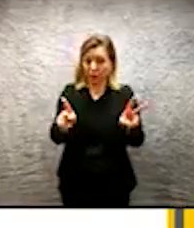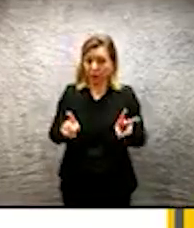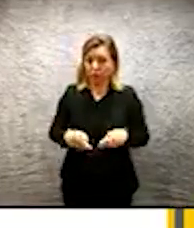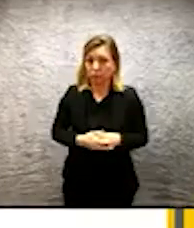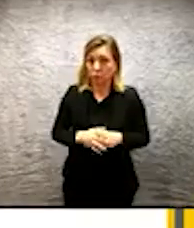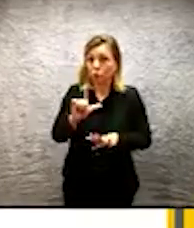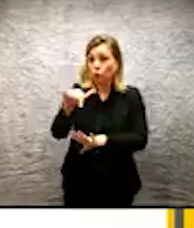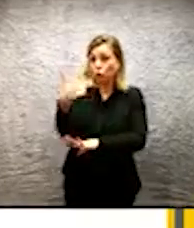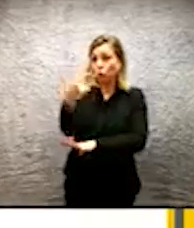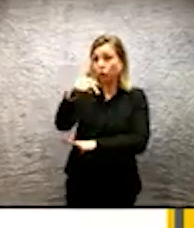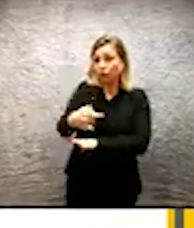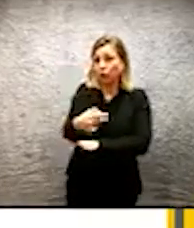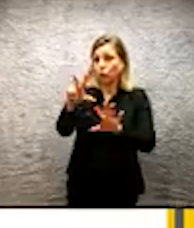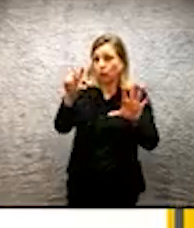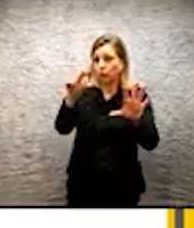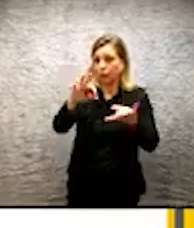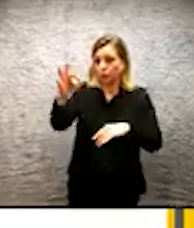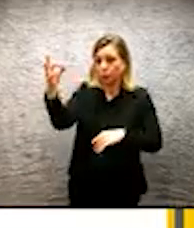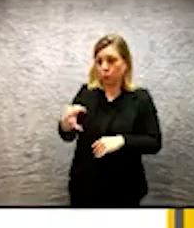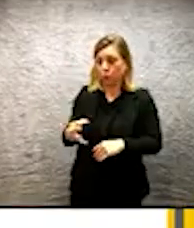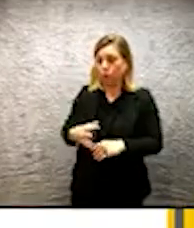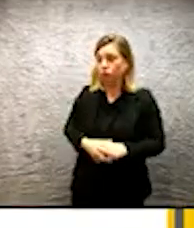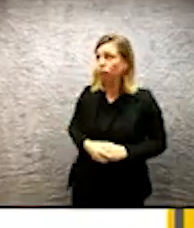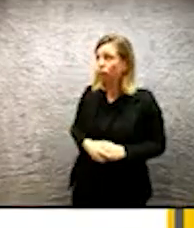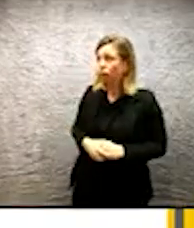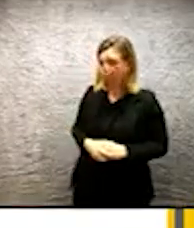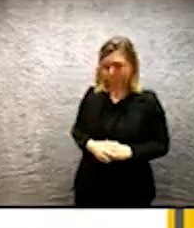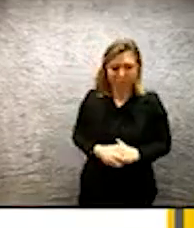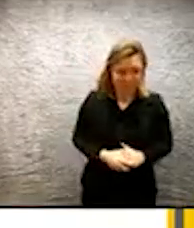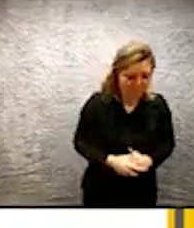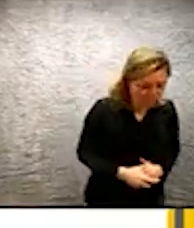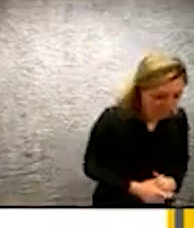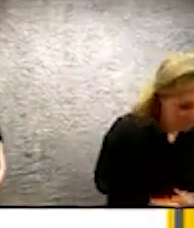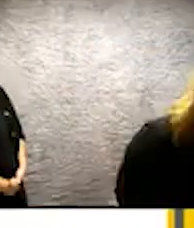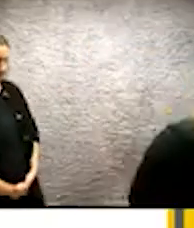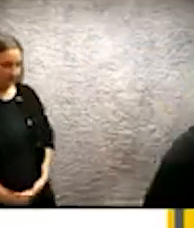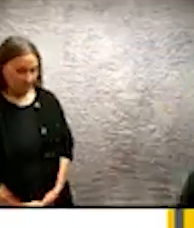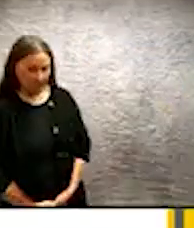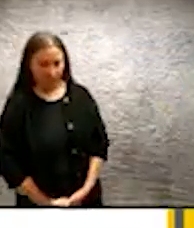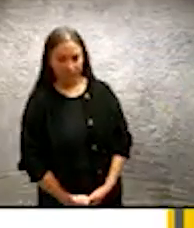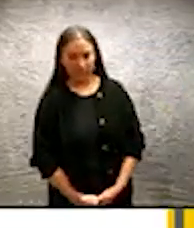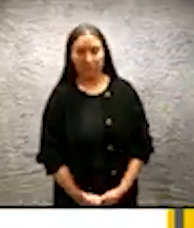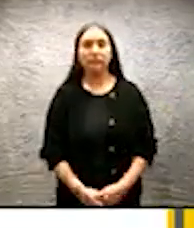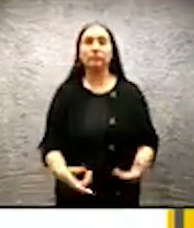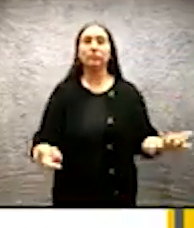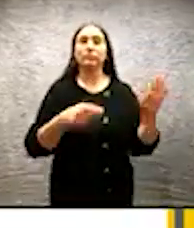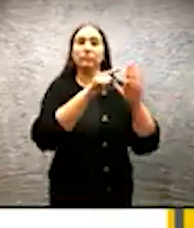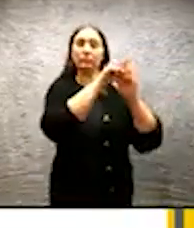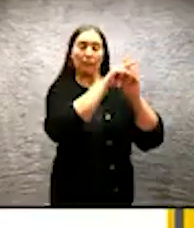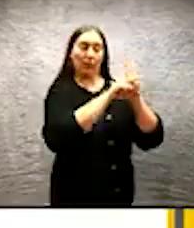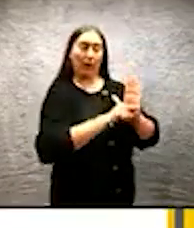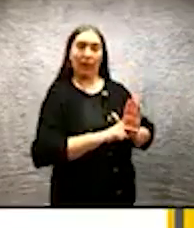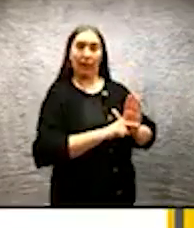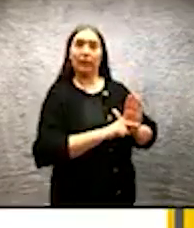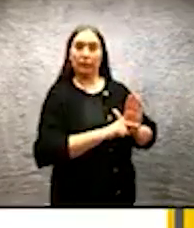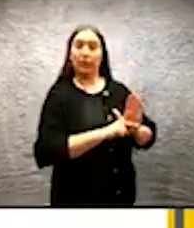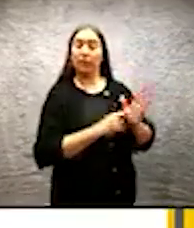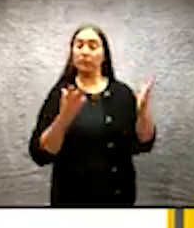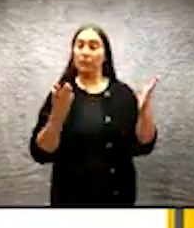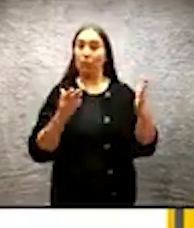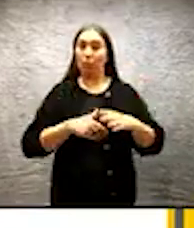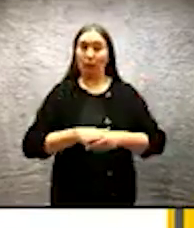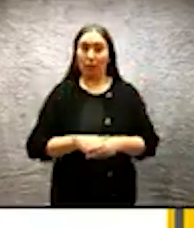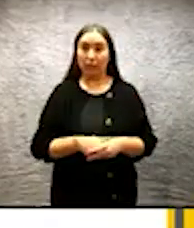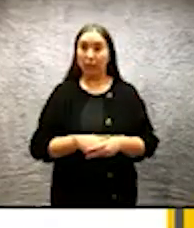Pierre, 12,80%. Dans la règle que nous avions posée, si le pour l'emportait, à ce